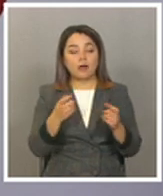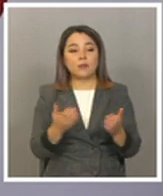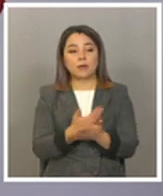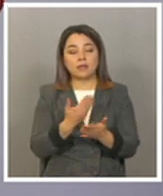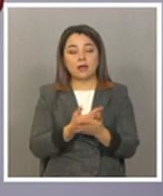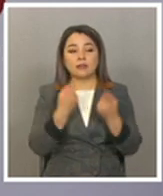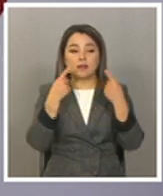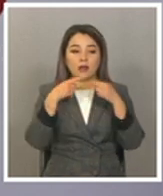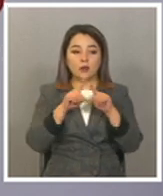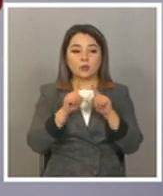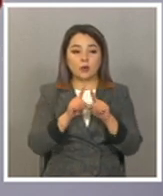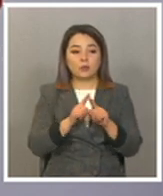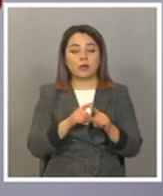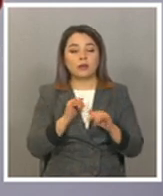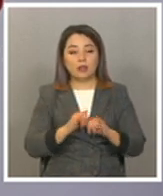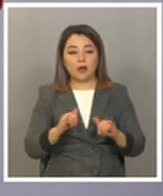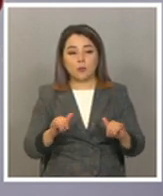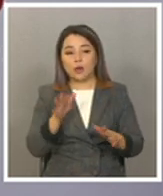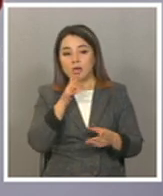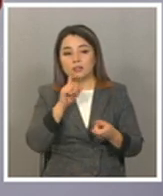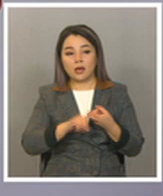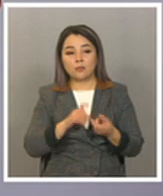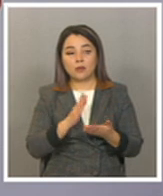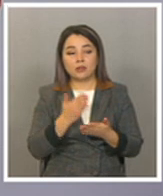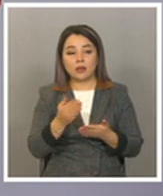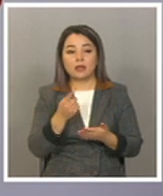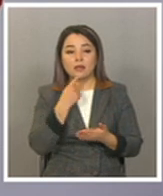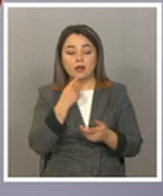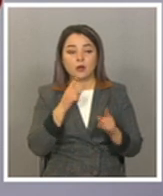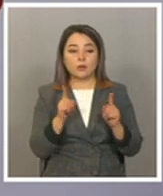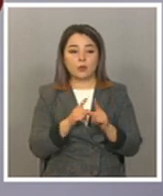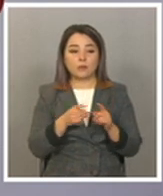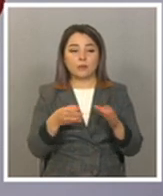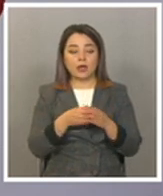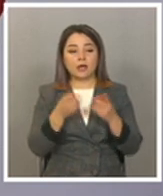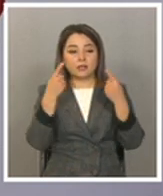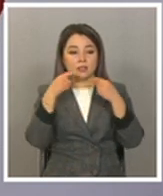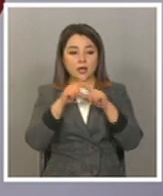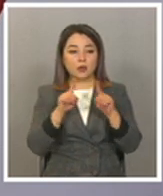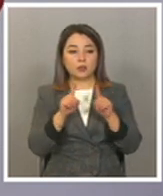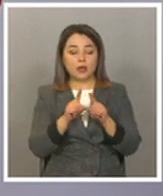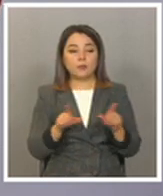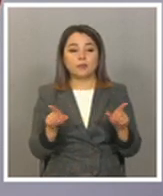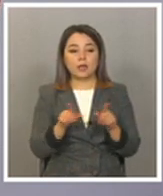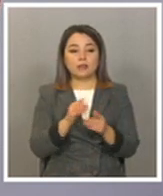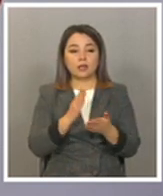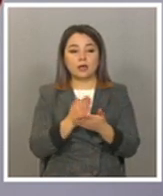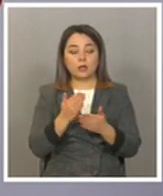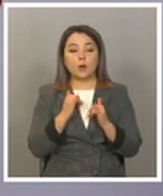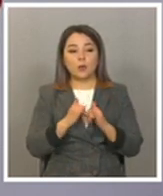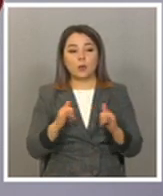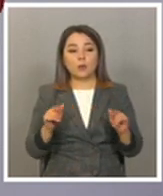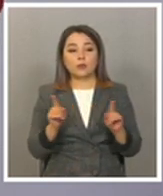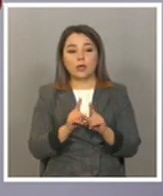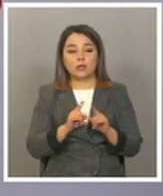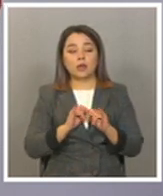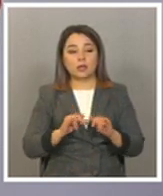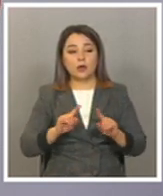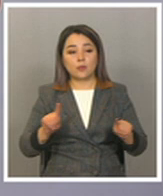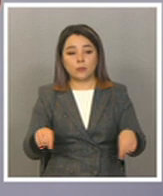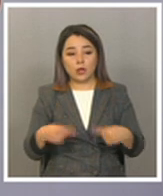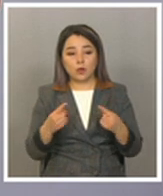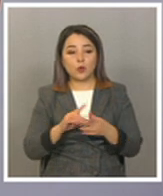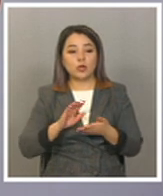технологиялар қарыштап дамыған заманда тіліміздің де технологиялармен бірге өркендеп дамуына жағдай